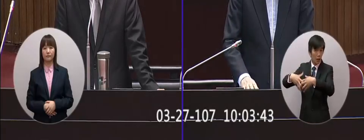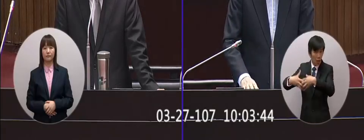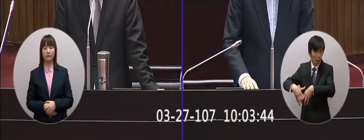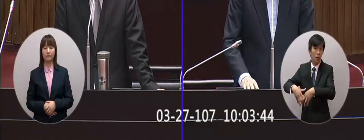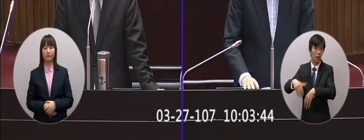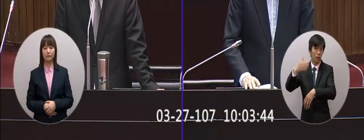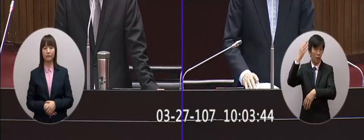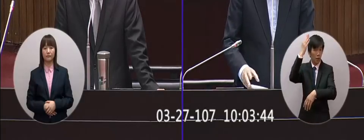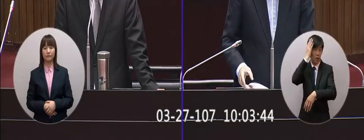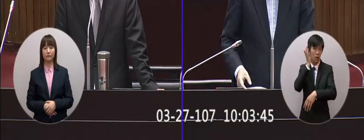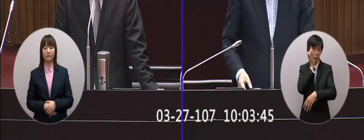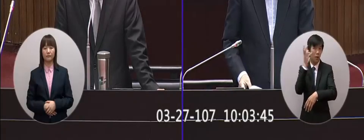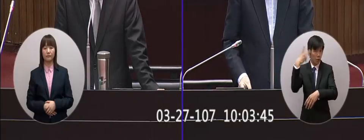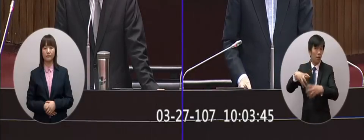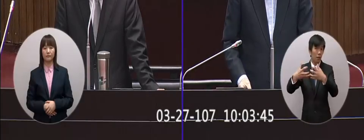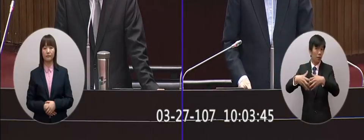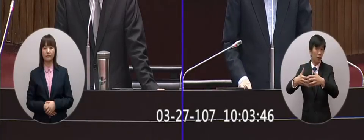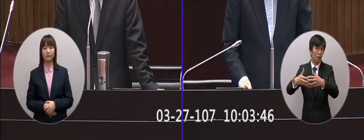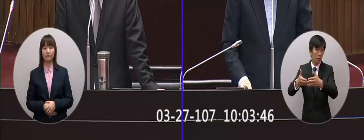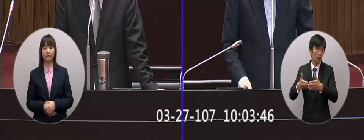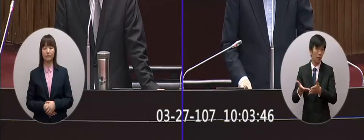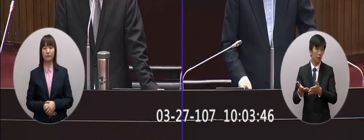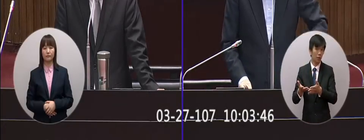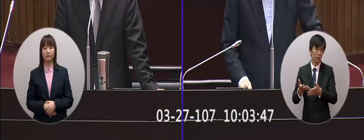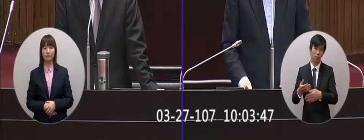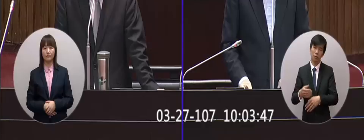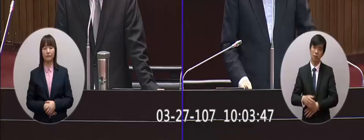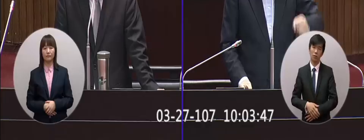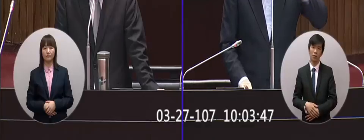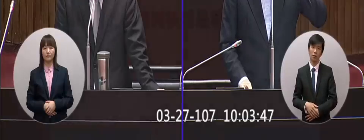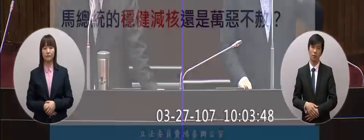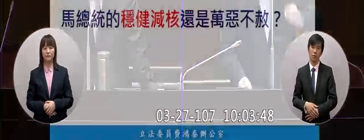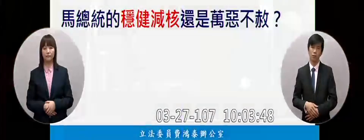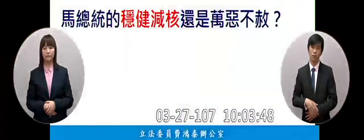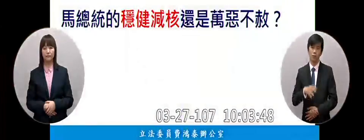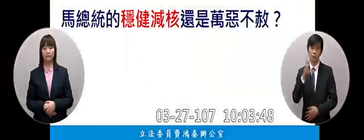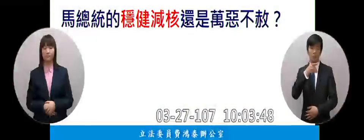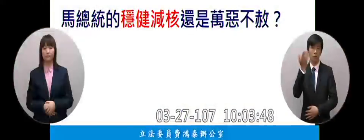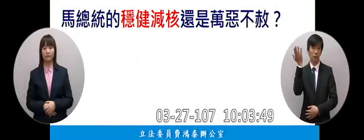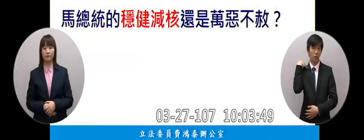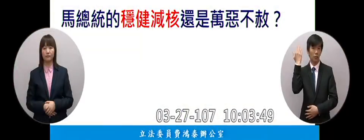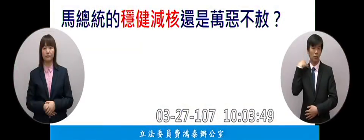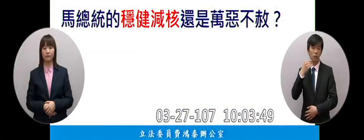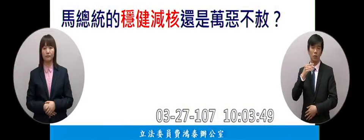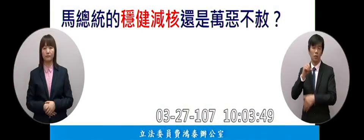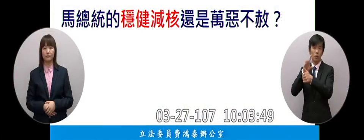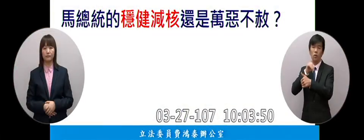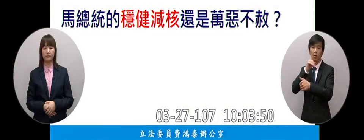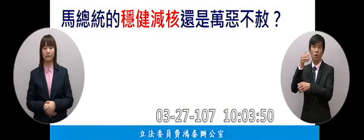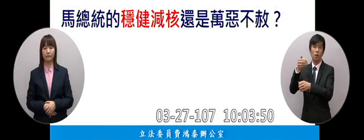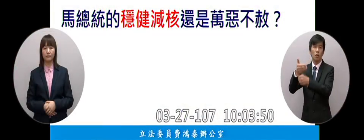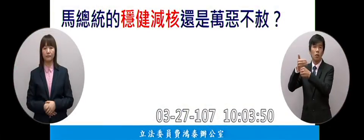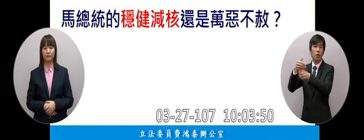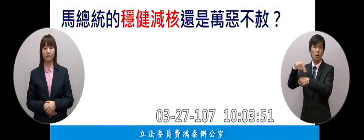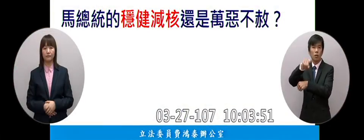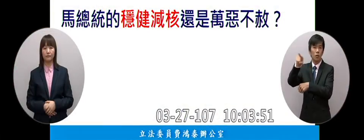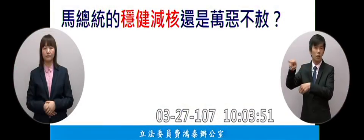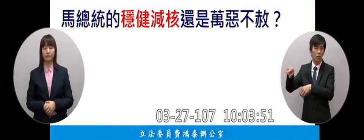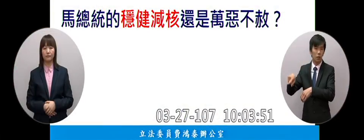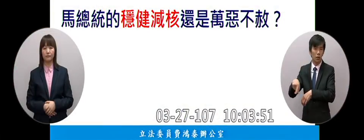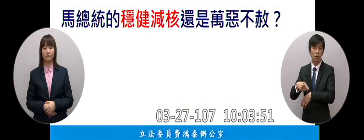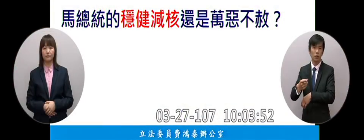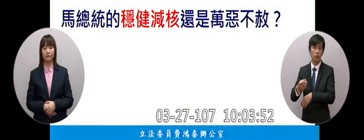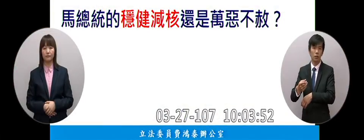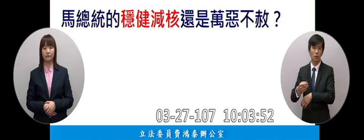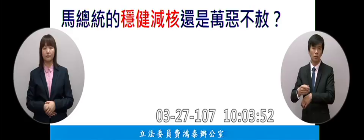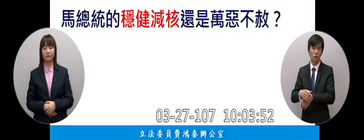燃煤电厂的逻辑，那这你们当初讲说马英九的稳健检核，